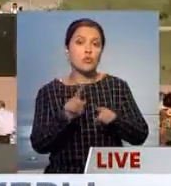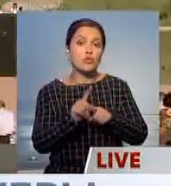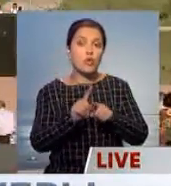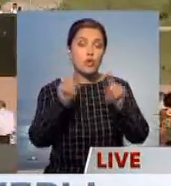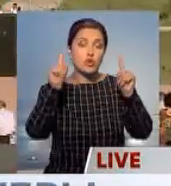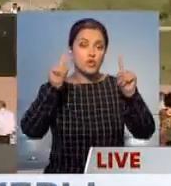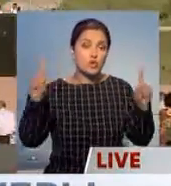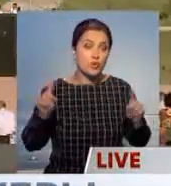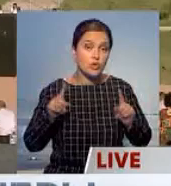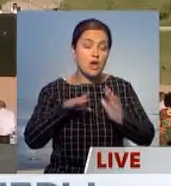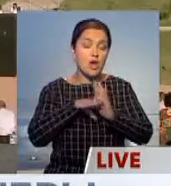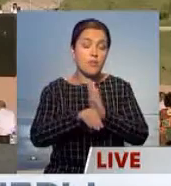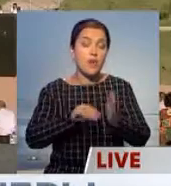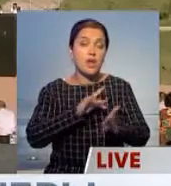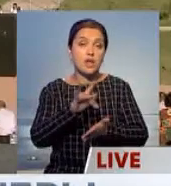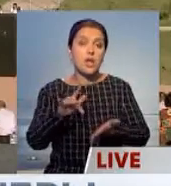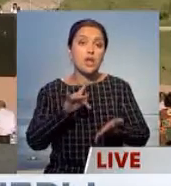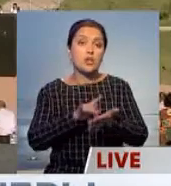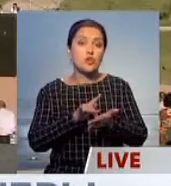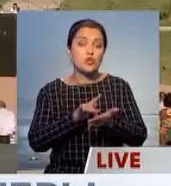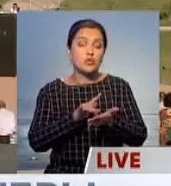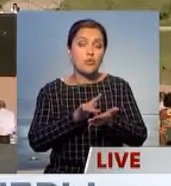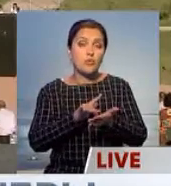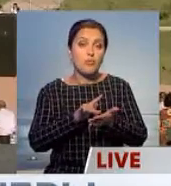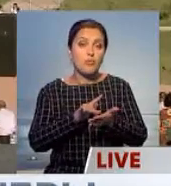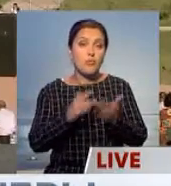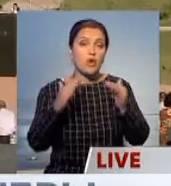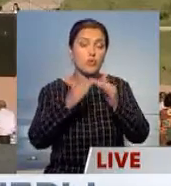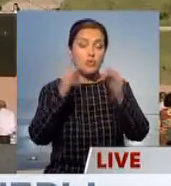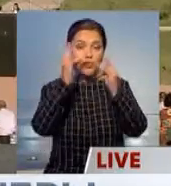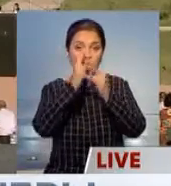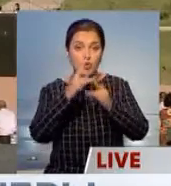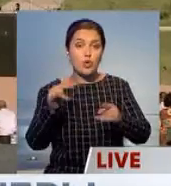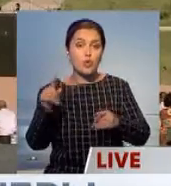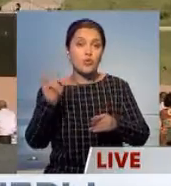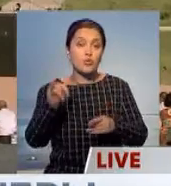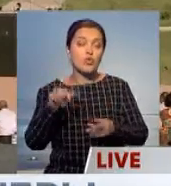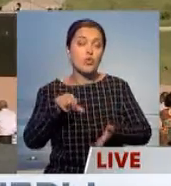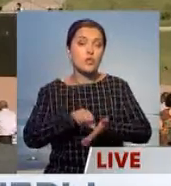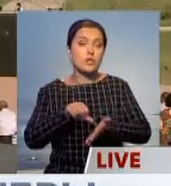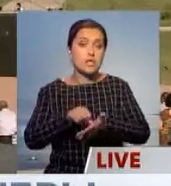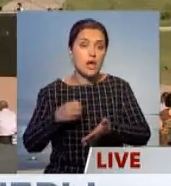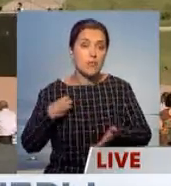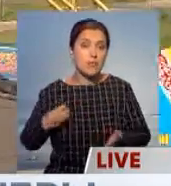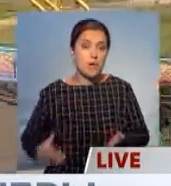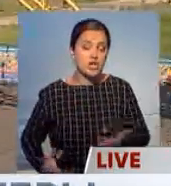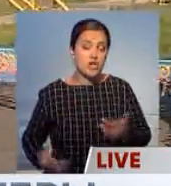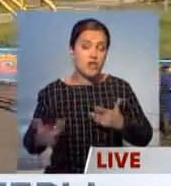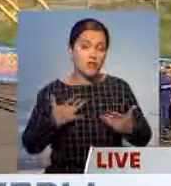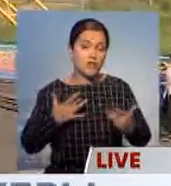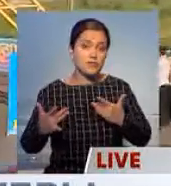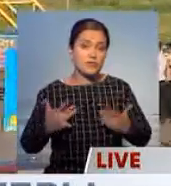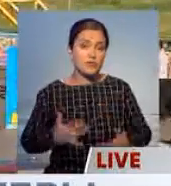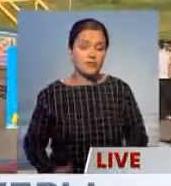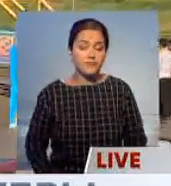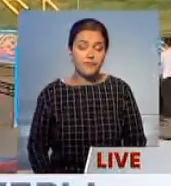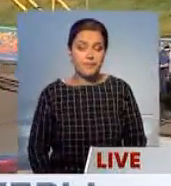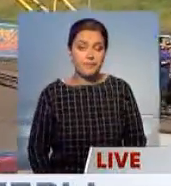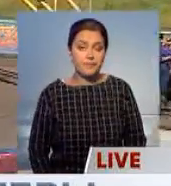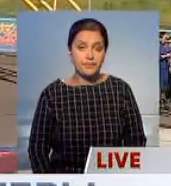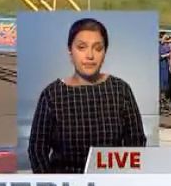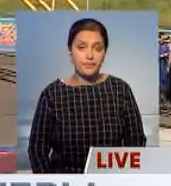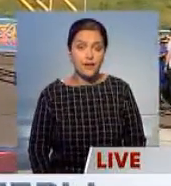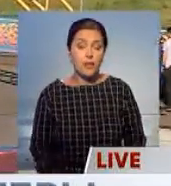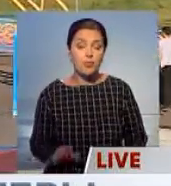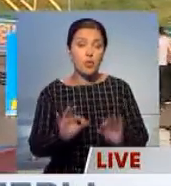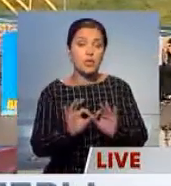при городском дворце культуры «Мираз», у которой сегодня проходит в Париже сольный концерт. Спасибо. Но я добавлю, что по